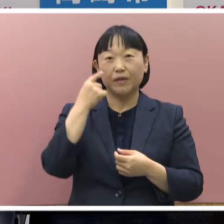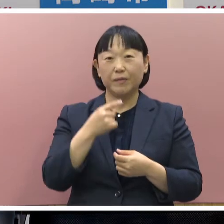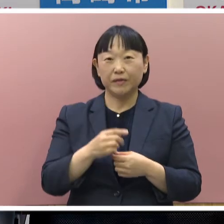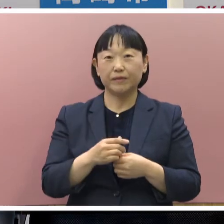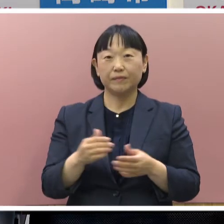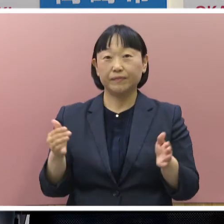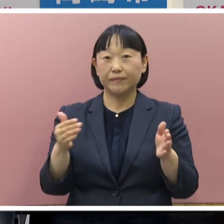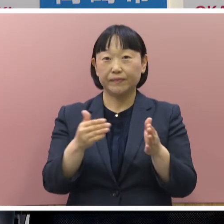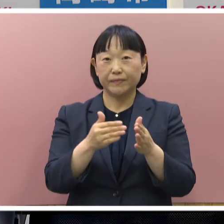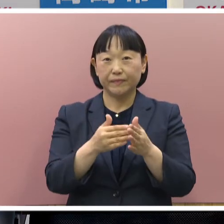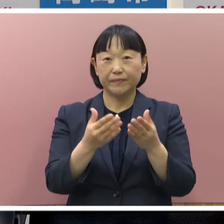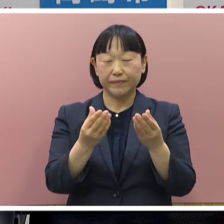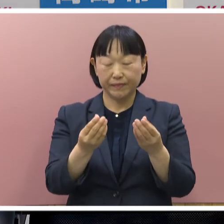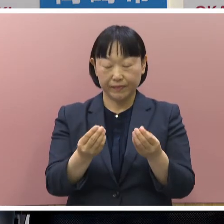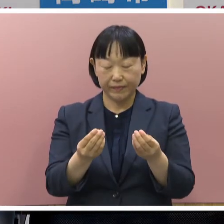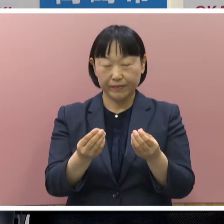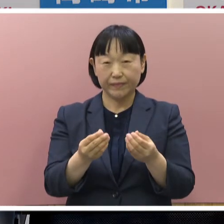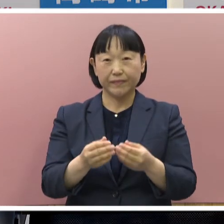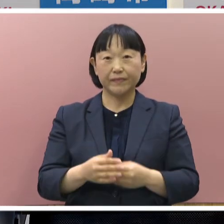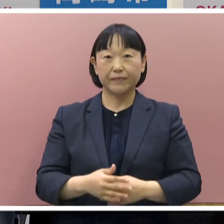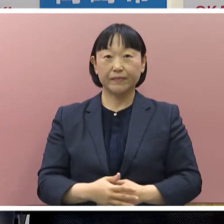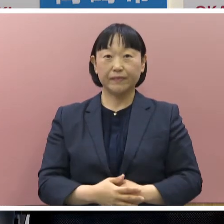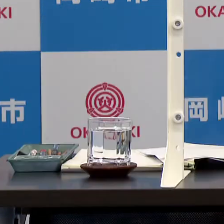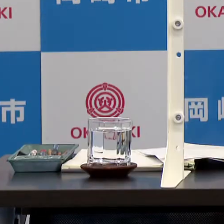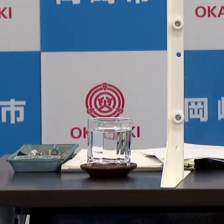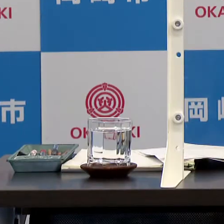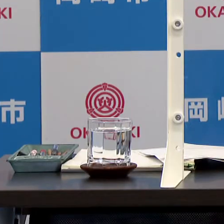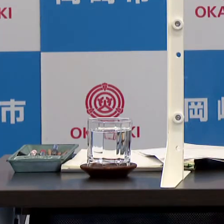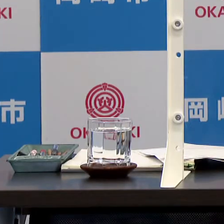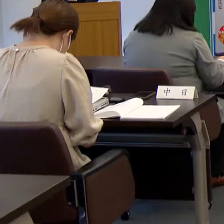。この件につきましては以上でございます。